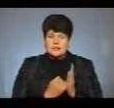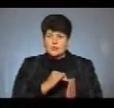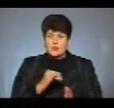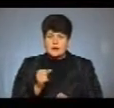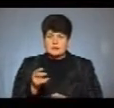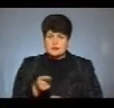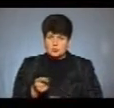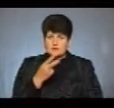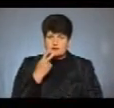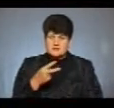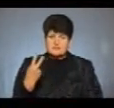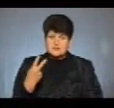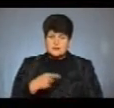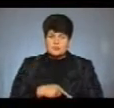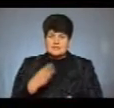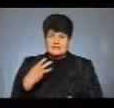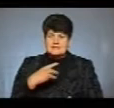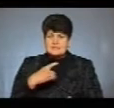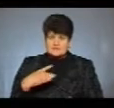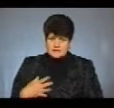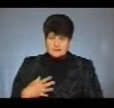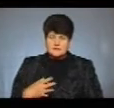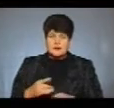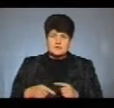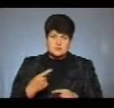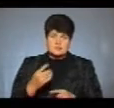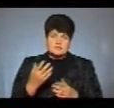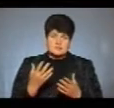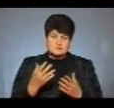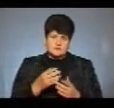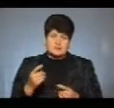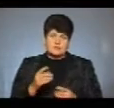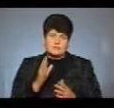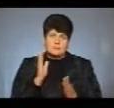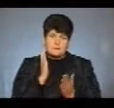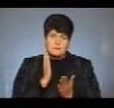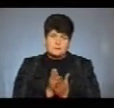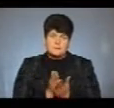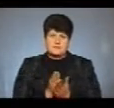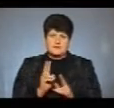Тернопіль. Дивіться о 20:30, а вже за мить в прямому ефірі «Тема дня». Не перемикайте.